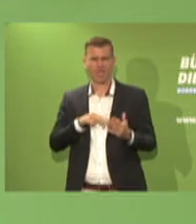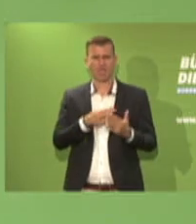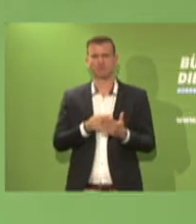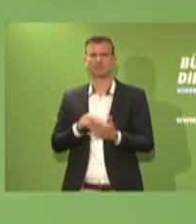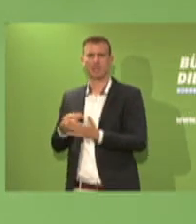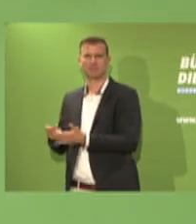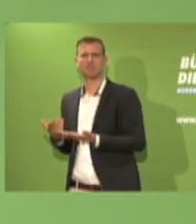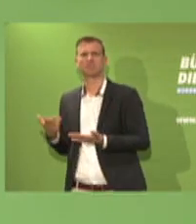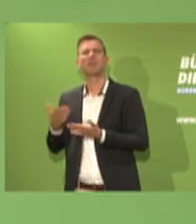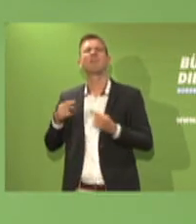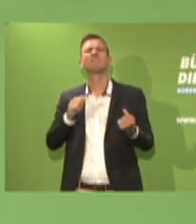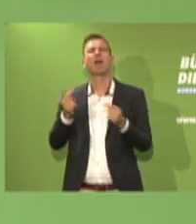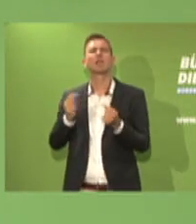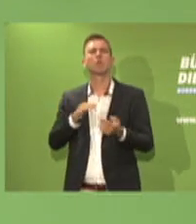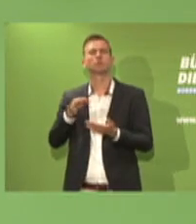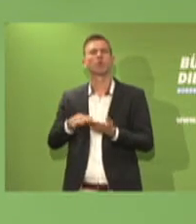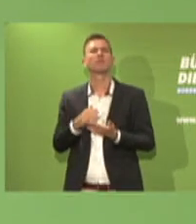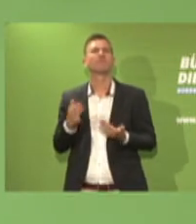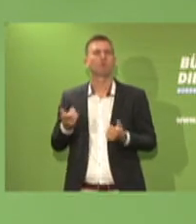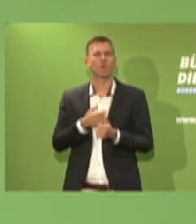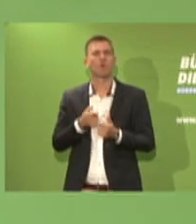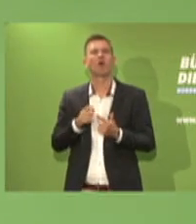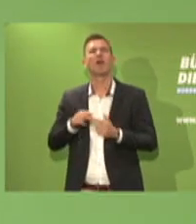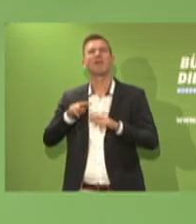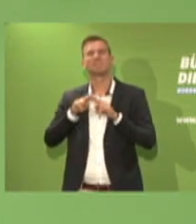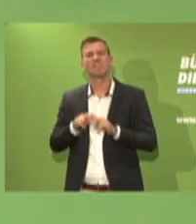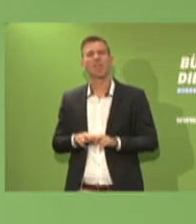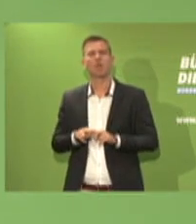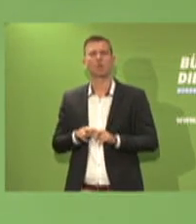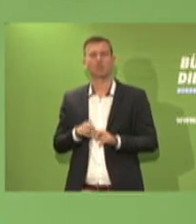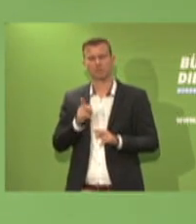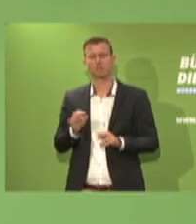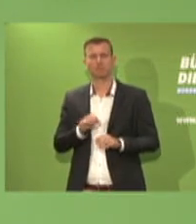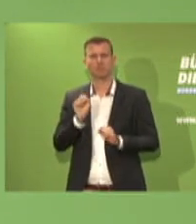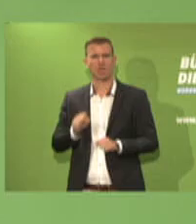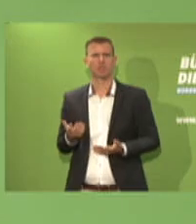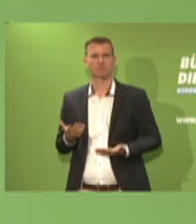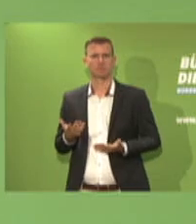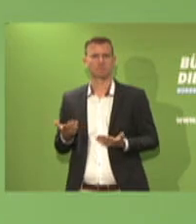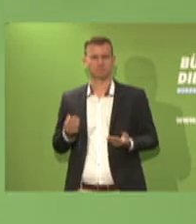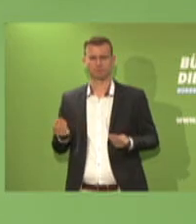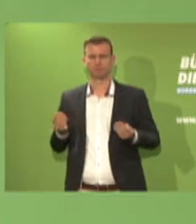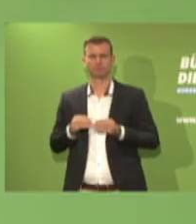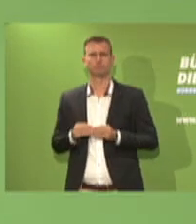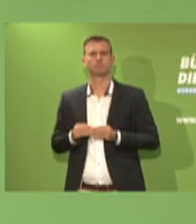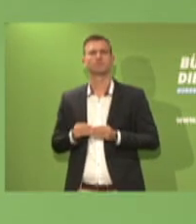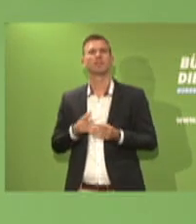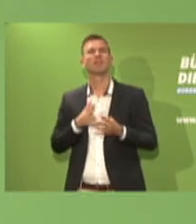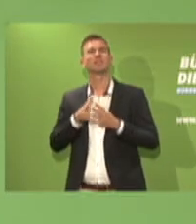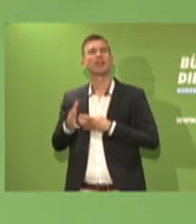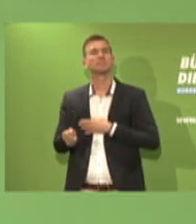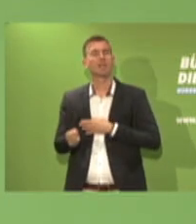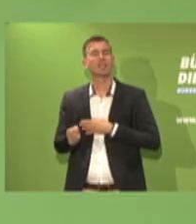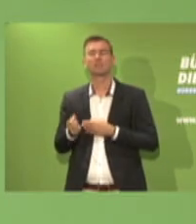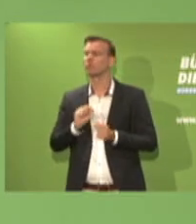was den Verhandlungsort angeht, und es kann die Vertraulichkeit des Verfahrens vereinbaren. In vielen Bereichen ist Transparenz